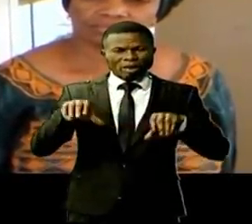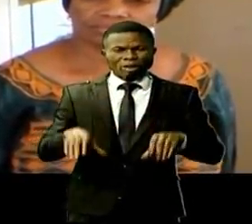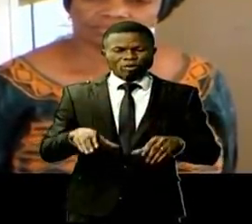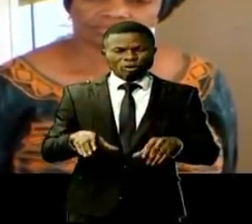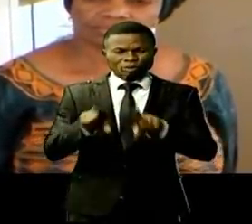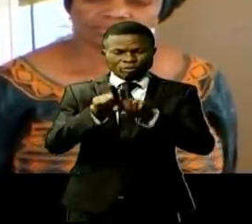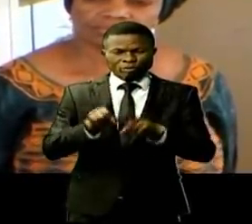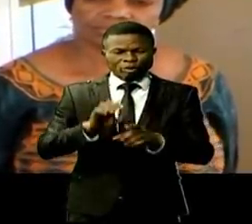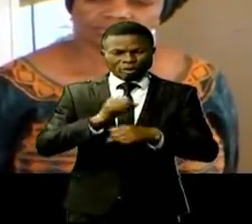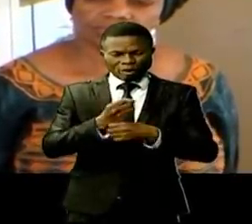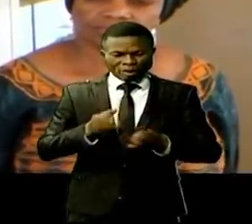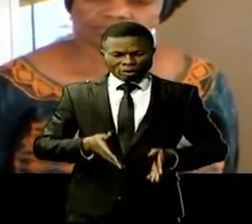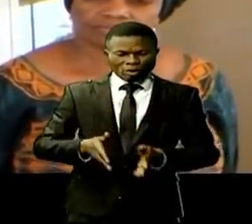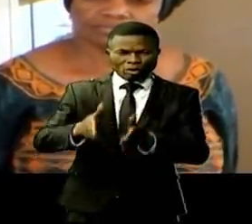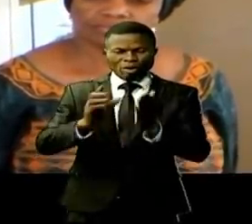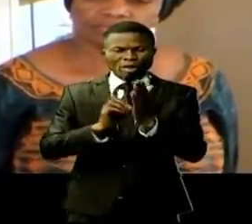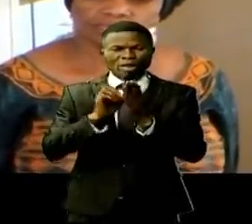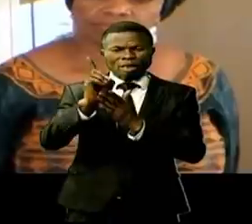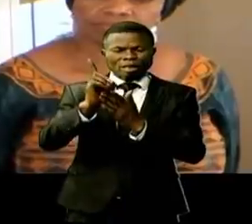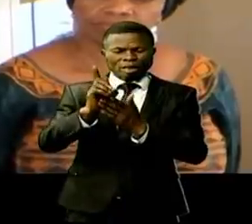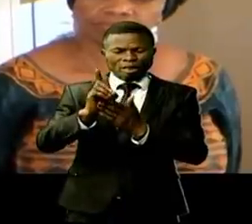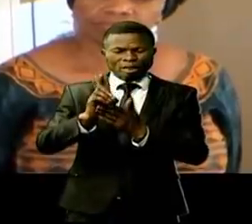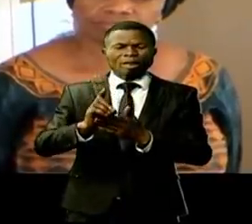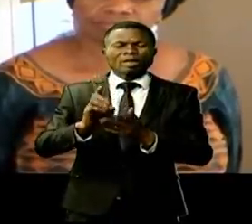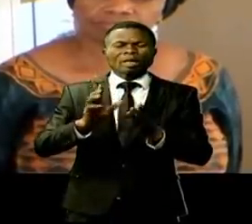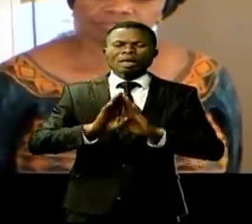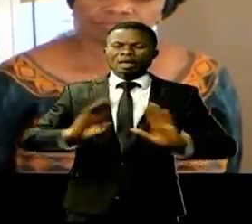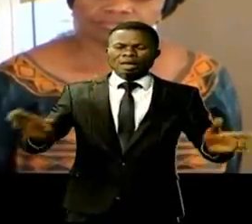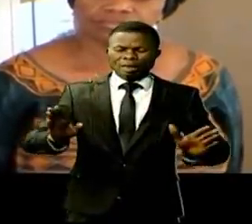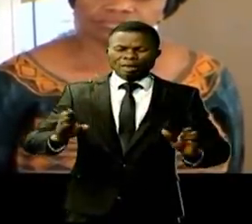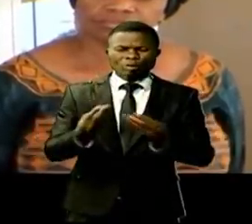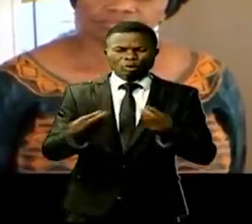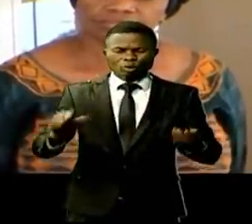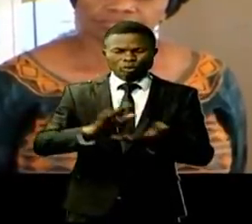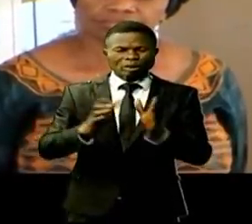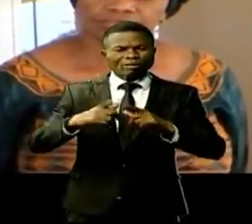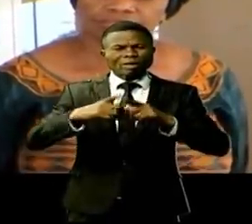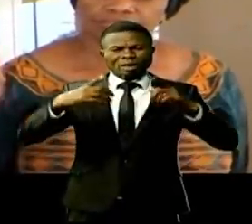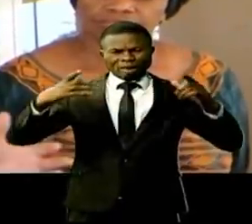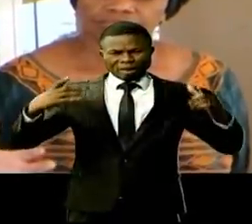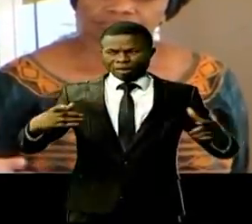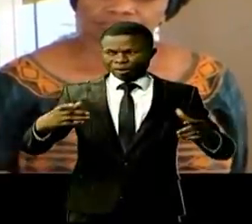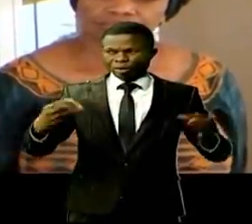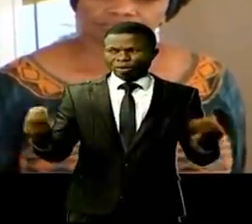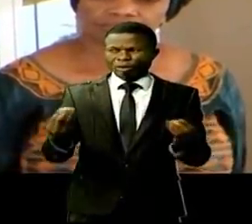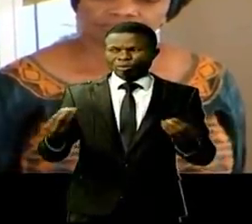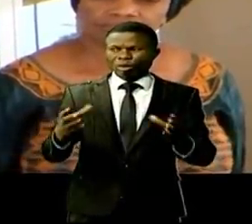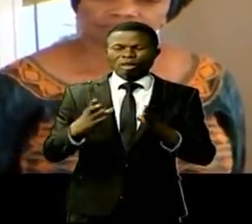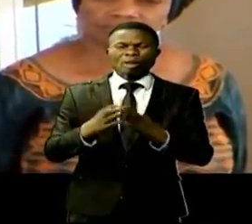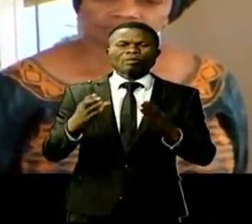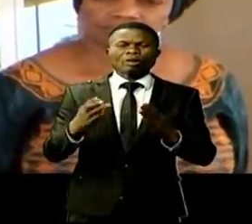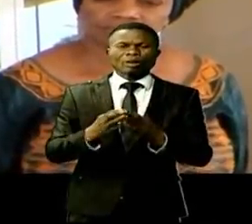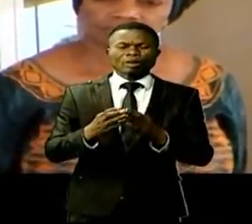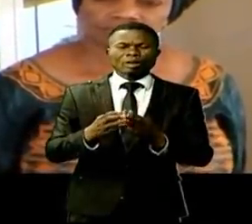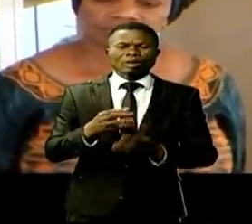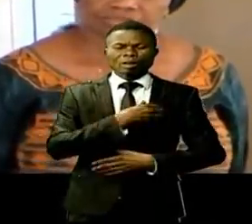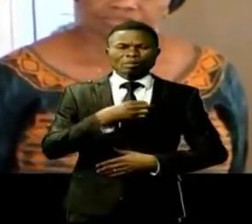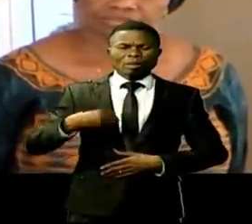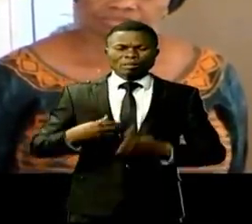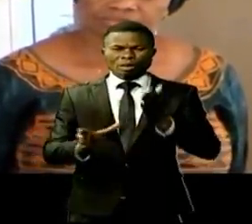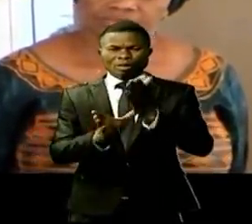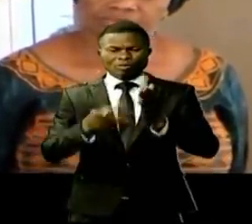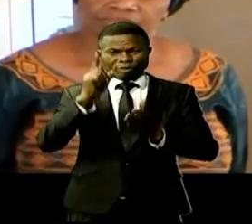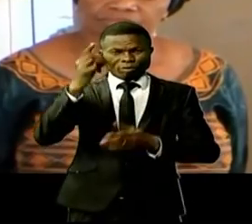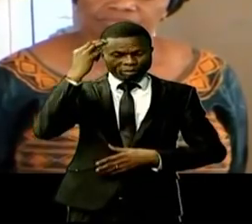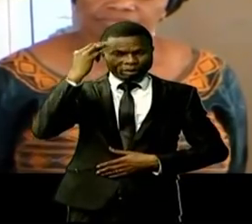provoquer un passage à l'échelle, agrandir cette capacité d'être une solution. Et c'est ainsi qu'avec Madame la vice-première